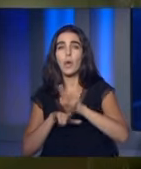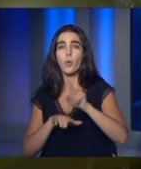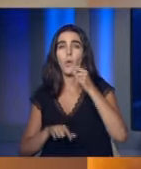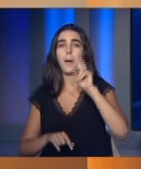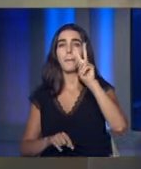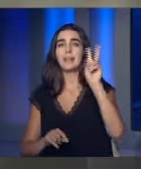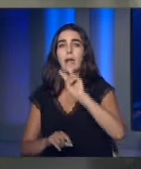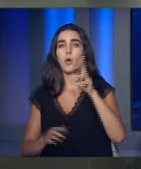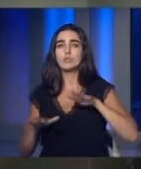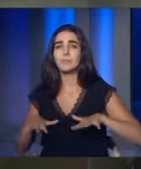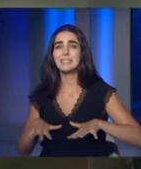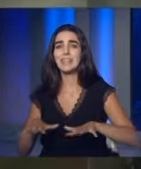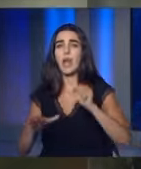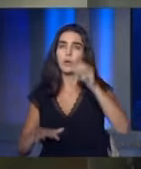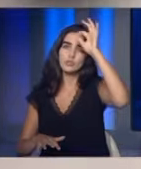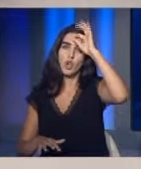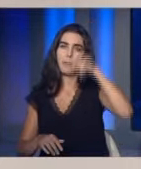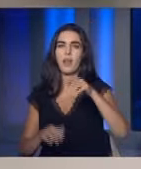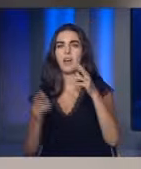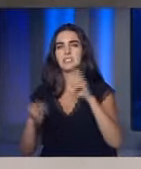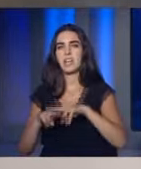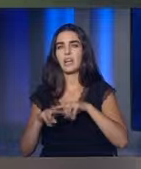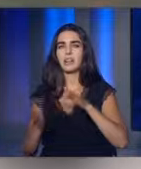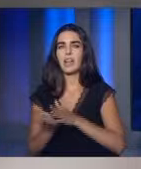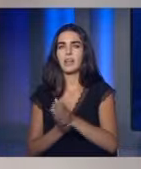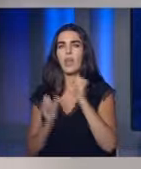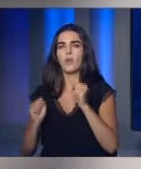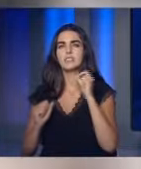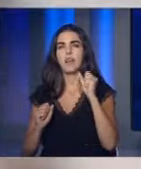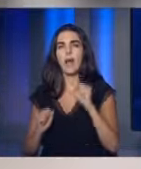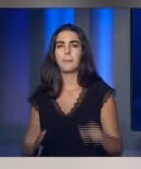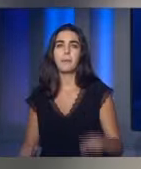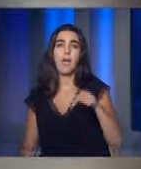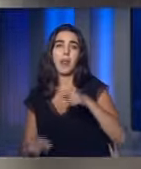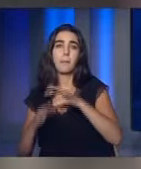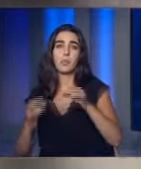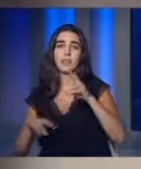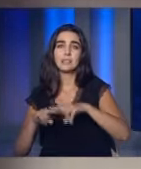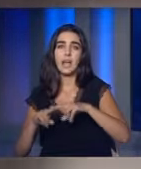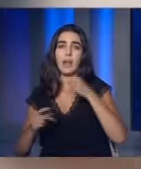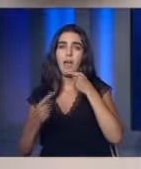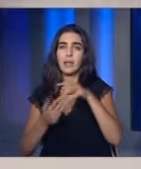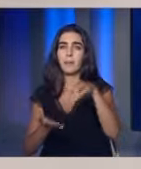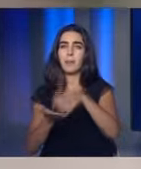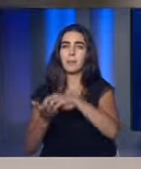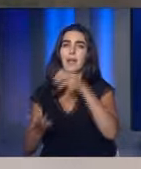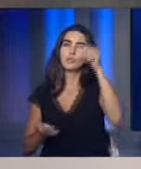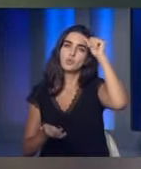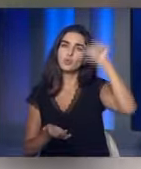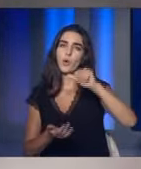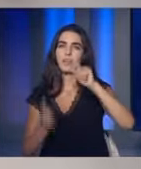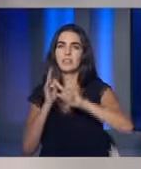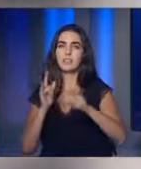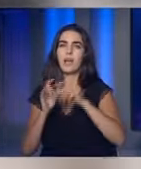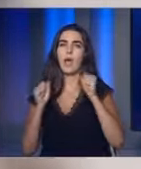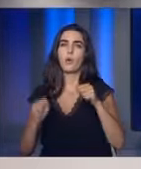المقاومة 200 صاروخ و20 مسيرة من جنوب لبنان تجاه إسرائيل في إطار الرد على اغتيال محمد نعمي ناصر الذي